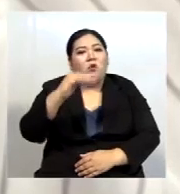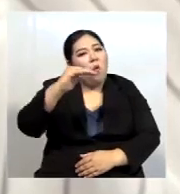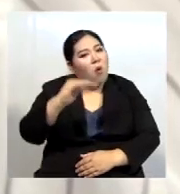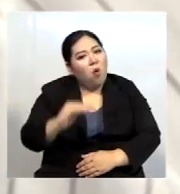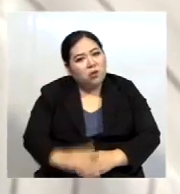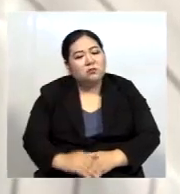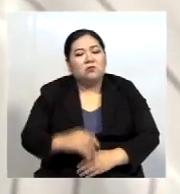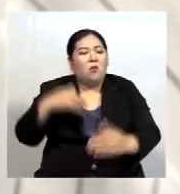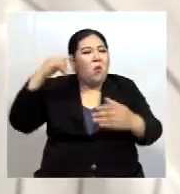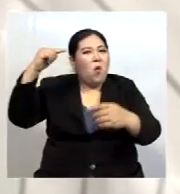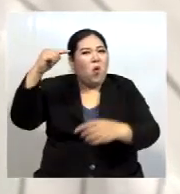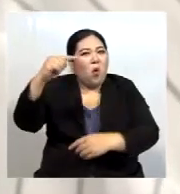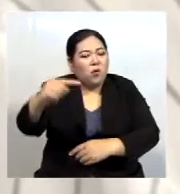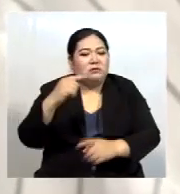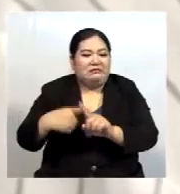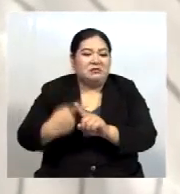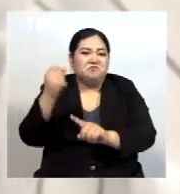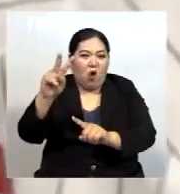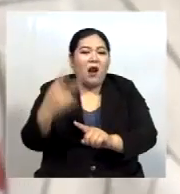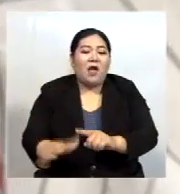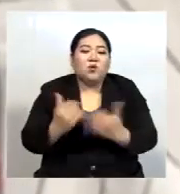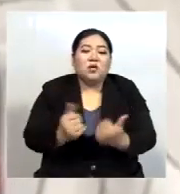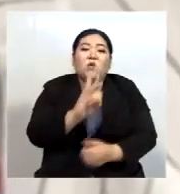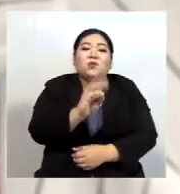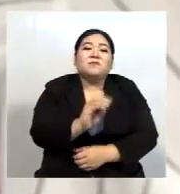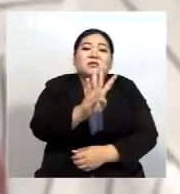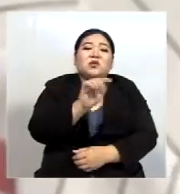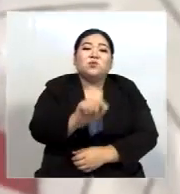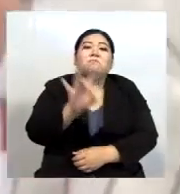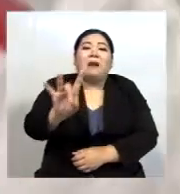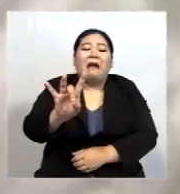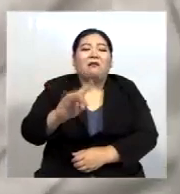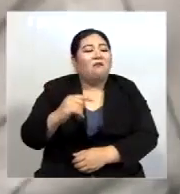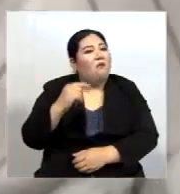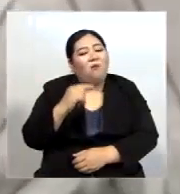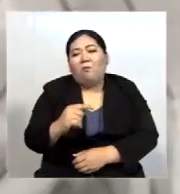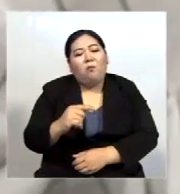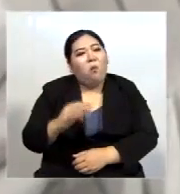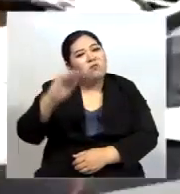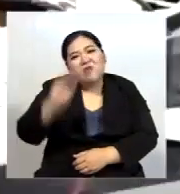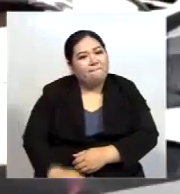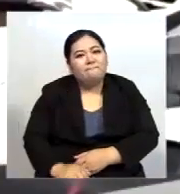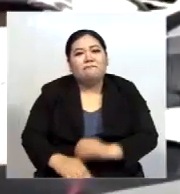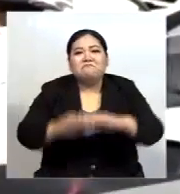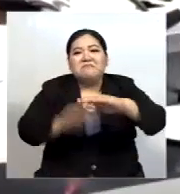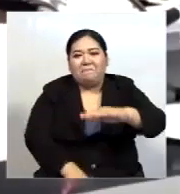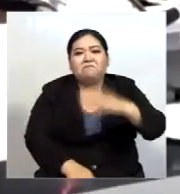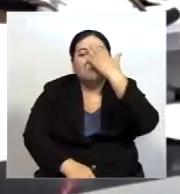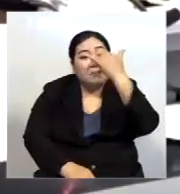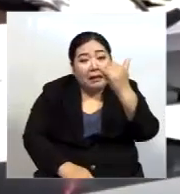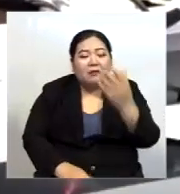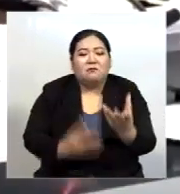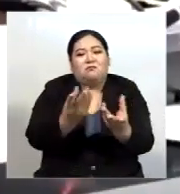ปีโดยตัวเลขนี้เปิดเผยจากกระดานขออาจารย์ธนวัฒน์พลวิชัยครับอธิการบดีมหาวิทยาลัยหอการค้าไทยและประธานที่ปรึกษาศูนย์พยากรณ์เศรษฐกิจและธุรกิจมหาวิทยาลัยหอการค้าไทยบอกว่าชั้นมีความเชื่อมั่นผู้บริโภคนะฮะปรับตัวลดลงต่อเนื่องเป็นเดือนที่12แล้วนะครับมาอยู่ที่ระดับ 64.8ตัวเล็กนี้ต่ำสุดในรอบ 21ปีครับโดยปัจจัยที่ทำให้ดัชนีปรับตัวลดลงเป็นผลมาจากความวิตกกังวลต่อการแพร่ระบาดของโควินัยทีนที่ส่งผลกระทบต่อการดำเนินชีวิตของประชาชนการทำธุรกิจและภาวะเศรษฐกิจของประเทศในอนาคตโดยเฉพาะภาคส่วนของการท่องเที่ยวนะครับถือว่าเป็นปัจจัยเสี่ยงเพิ่มเติมจากผลกระทบจากสงครามการค้าและการส่งออกที่ลดลงอย่างต่อเนื่อง